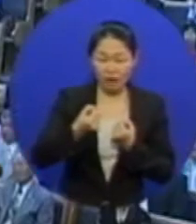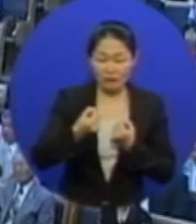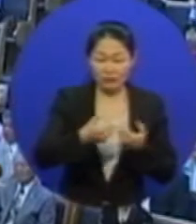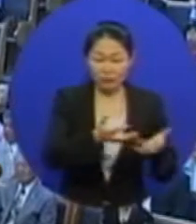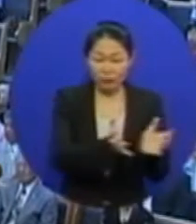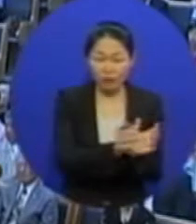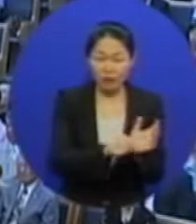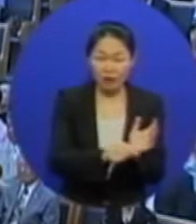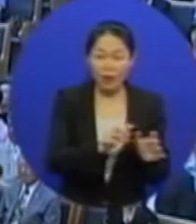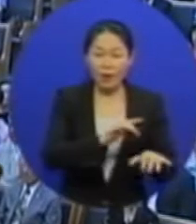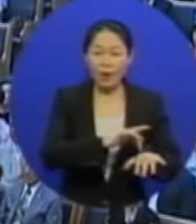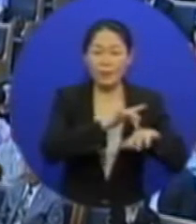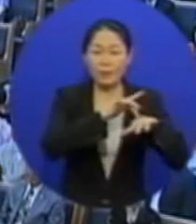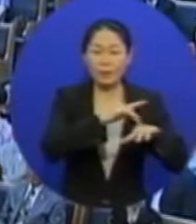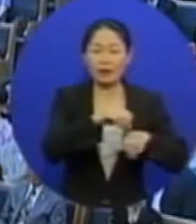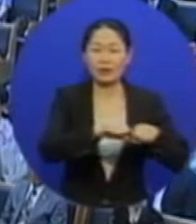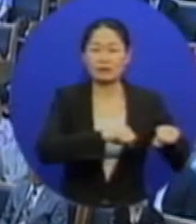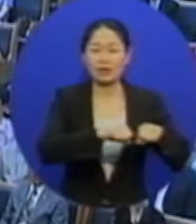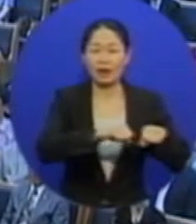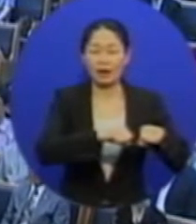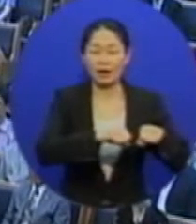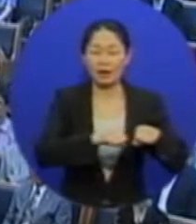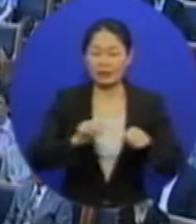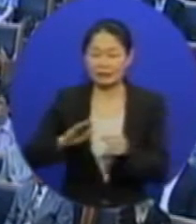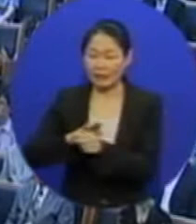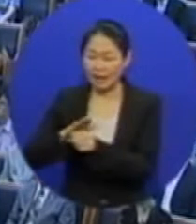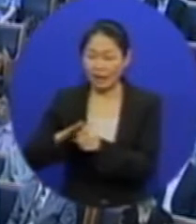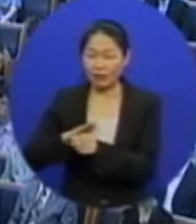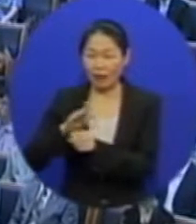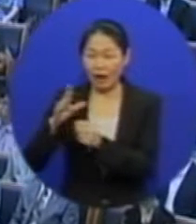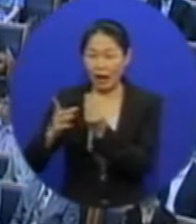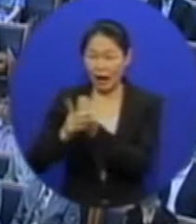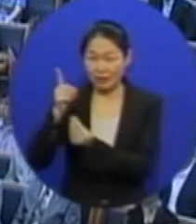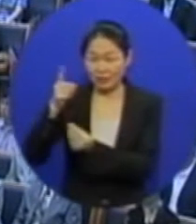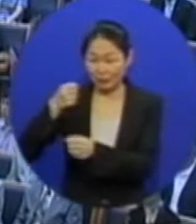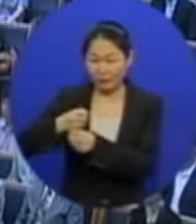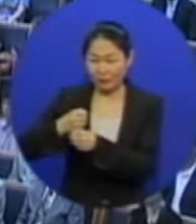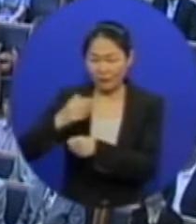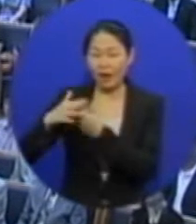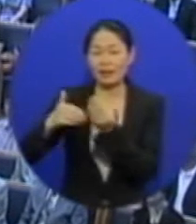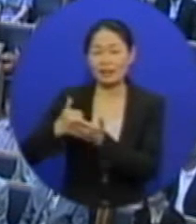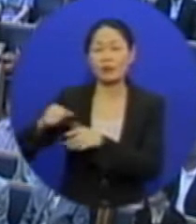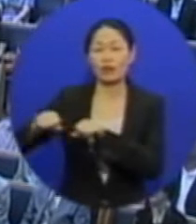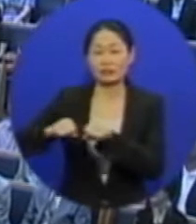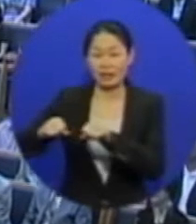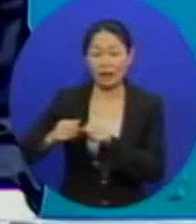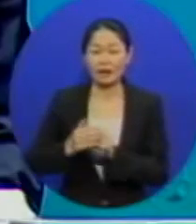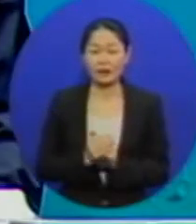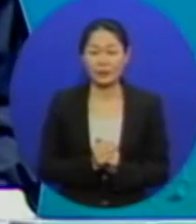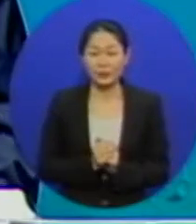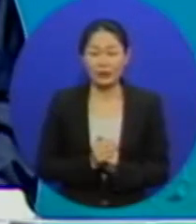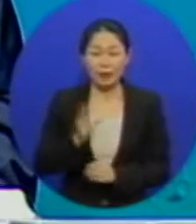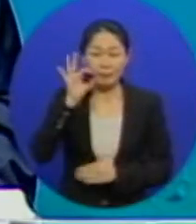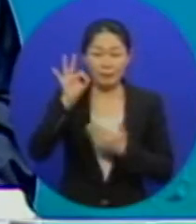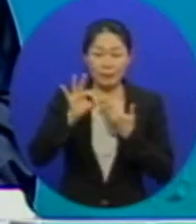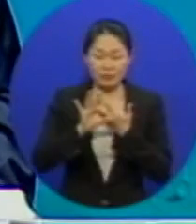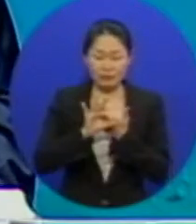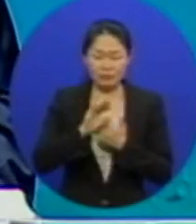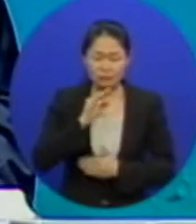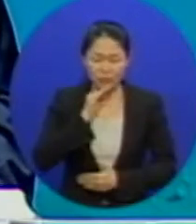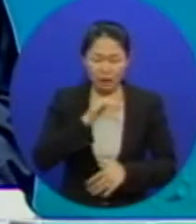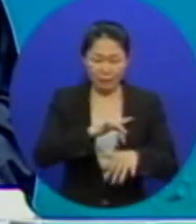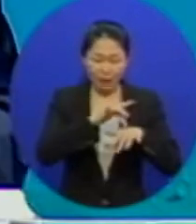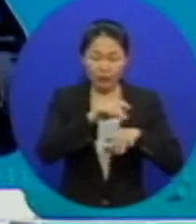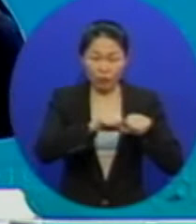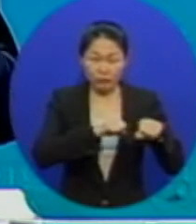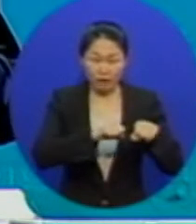마귀가 역사하는 겁니다 사랑하고 1 되도록 하는 것은 하나님의 역사에 줘 만약에 정말 마귀가